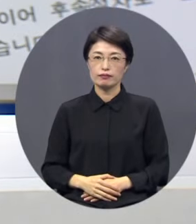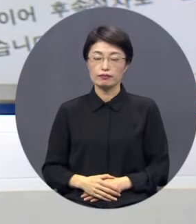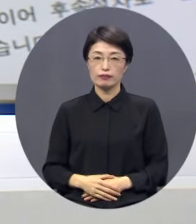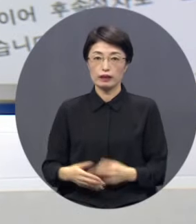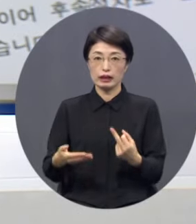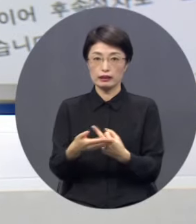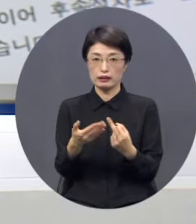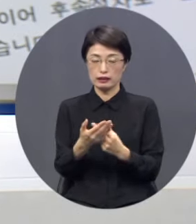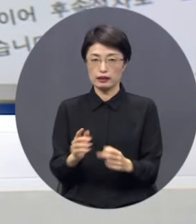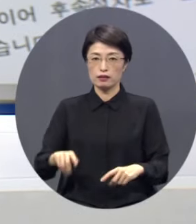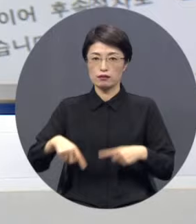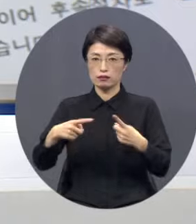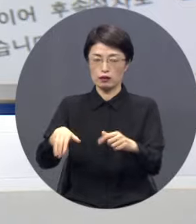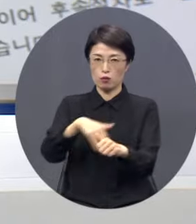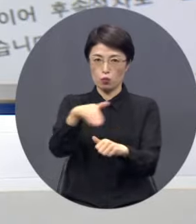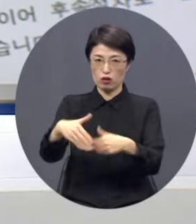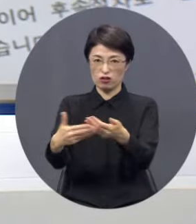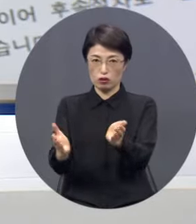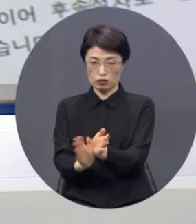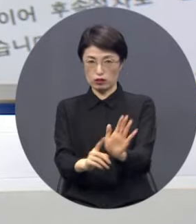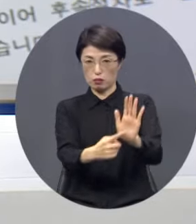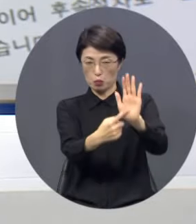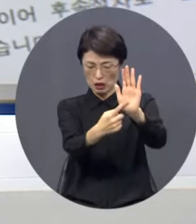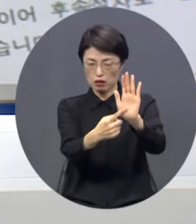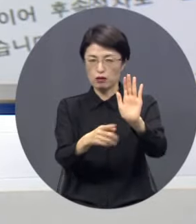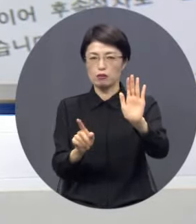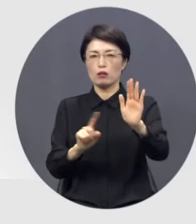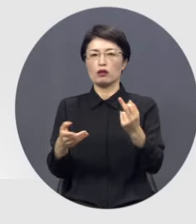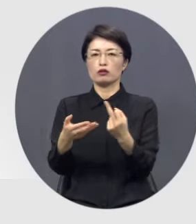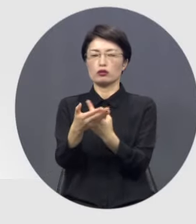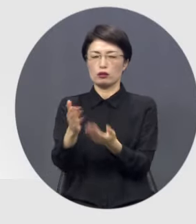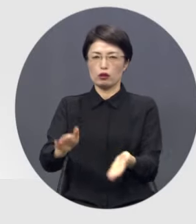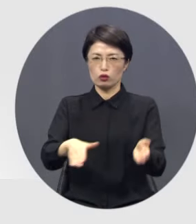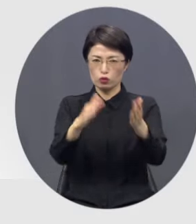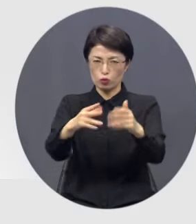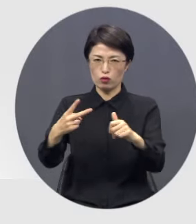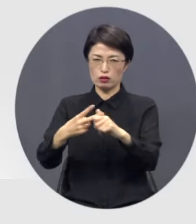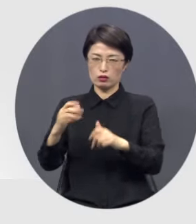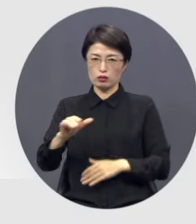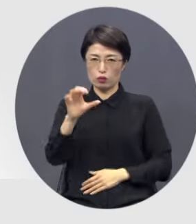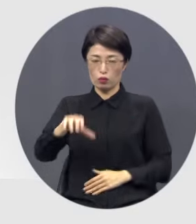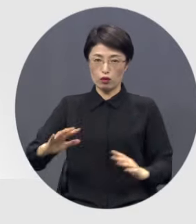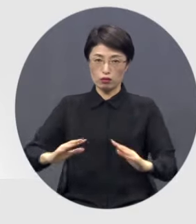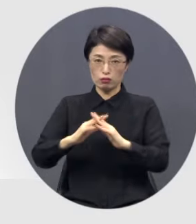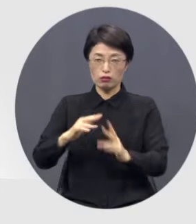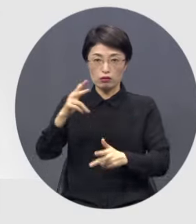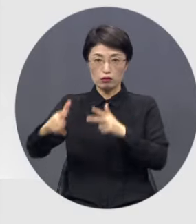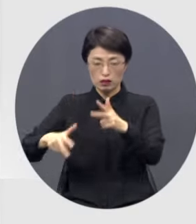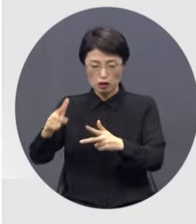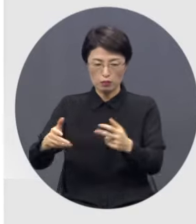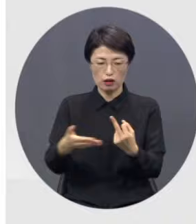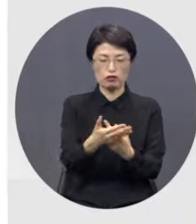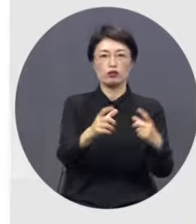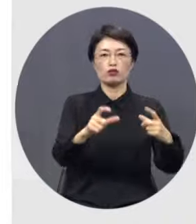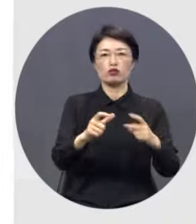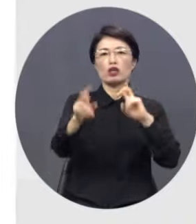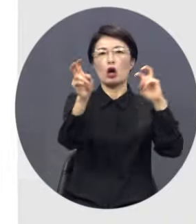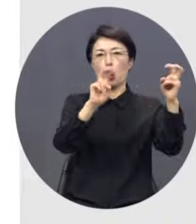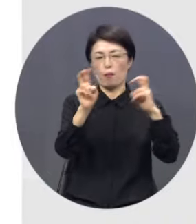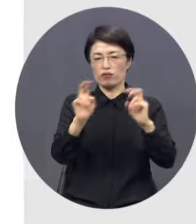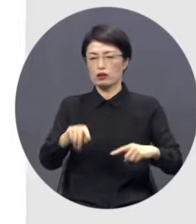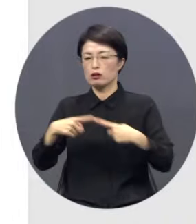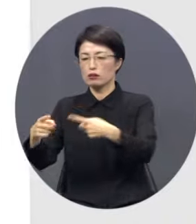제주 참여환경연대는 성명을 발표하고 제주도가 제2공항 건설 사업에 제주 지역 업체 참여를 건의하는